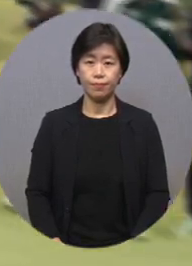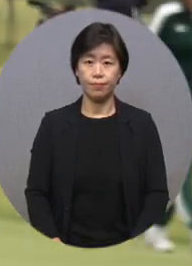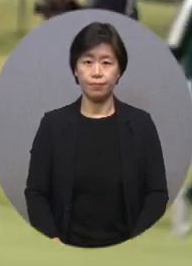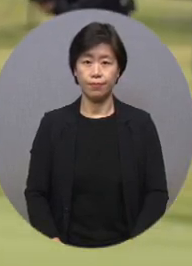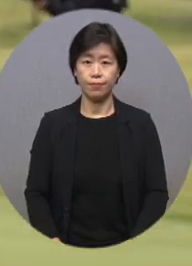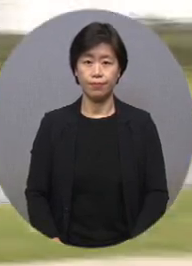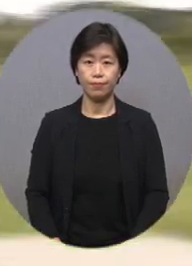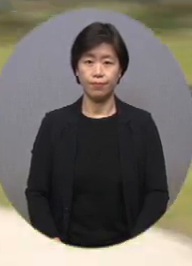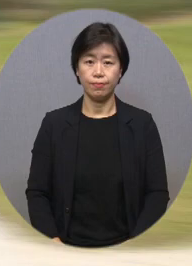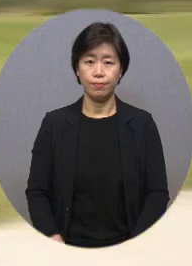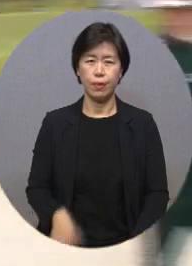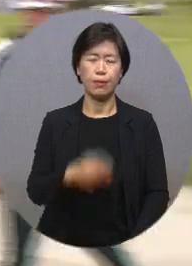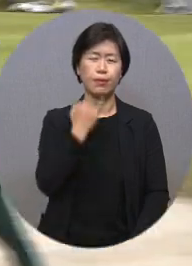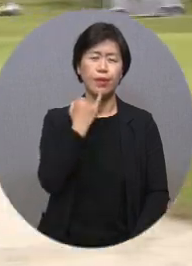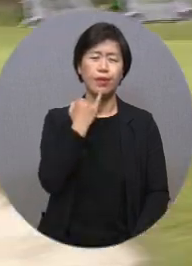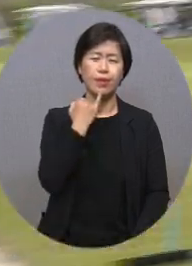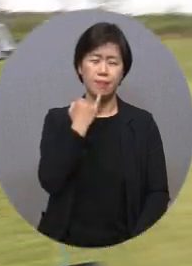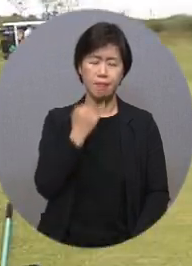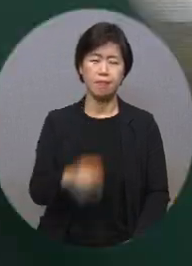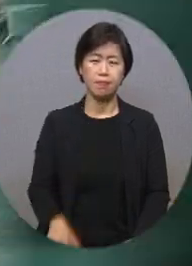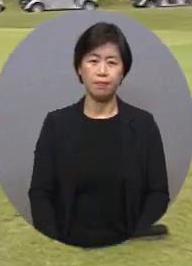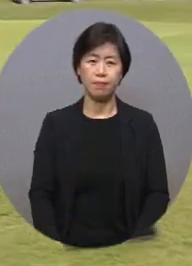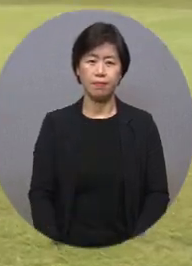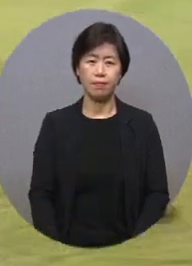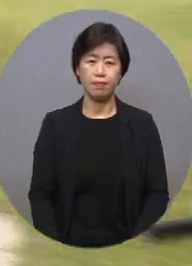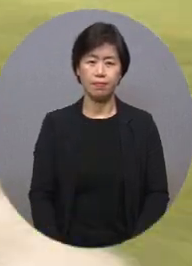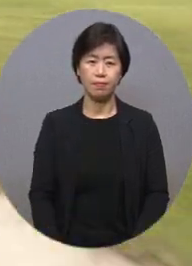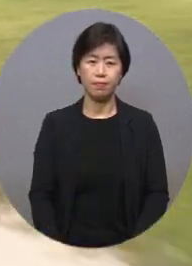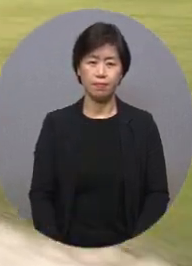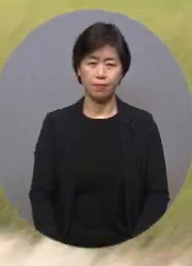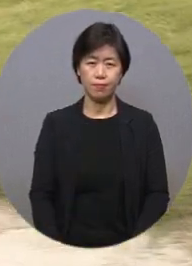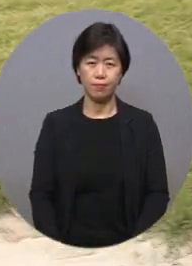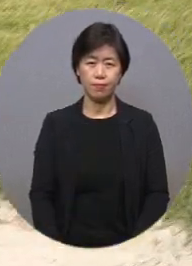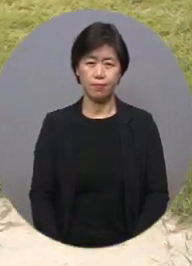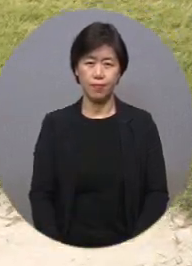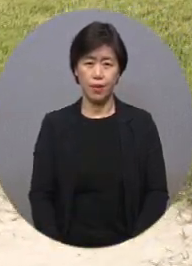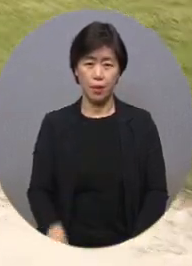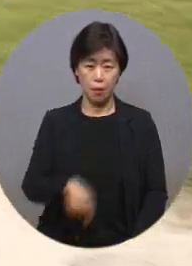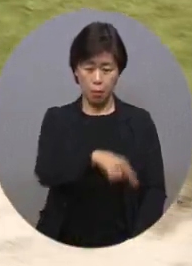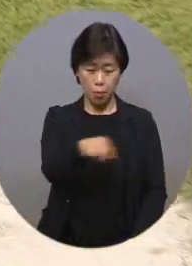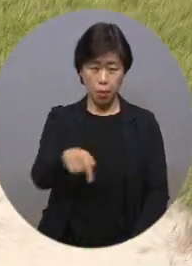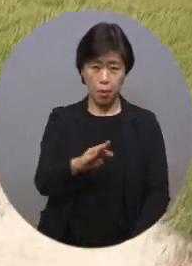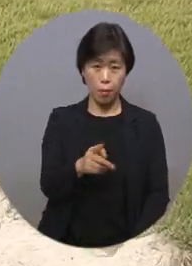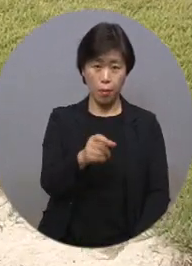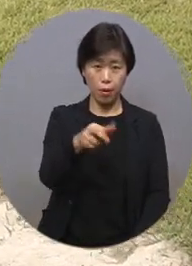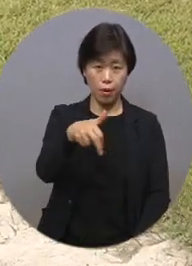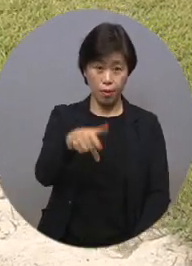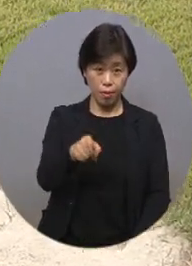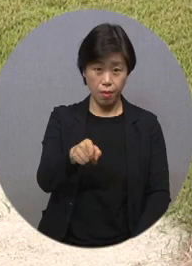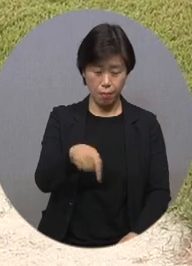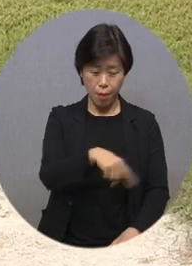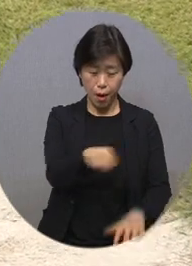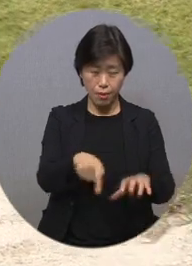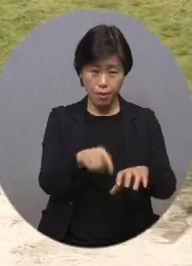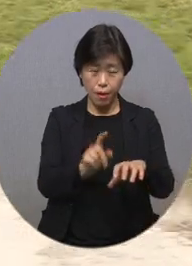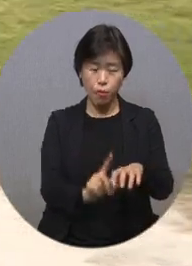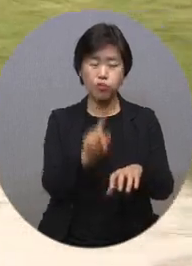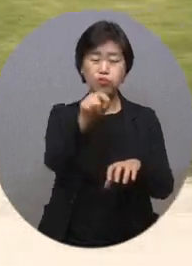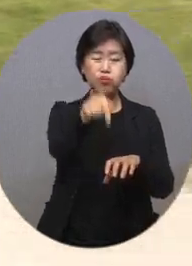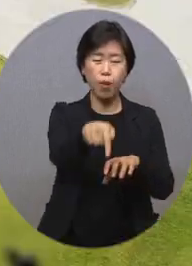괜찮아요. 두꺼웠죠. 괜찮아요. 올리면 되니까 올려서 그 줄 하는 거 하면 되니까.